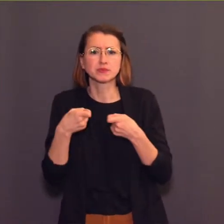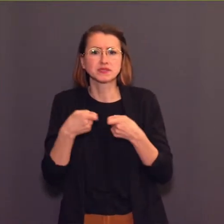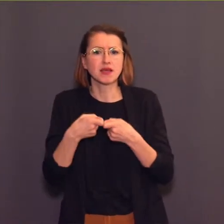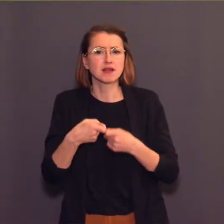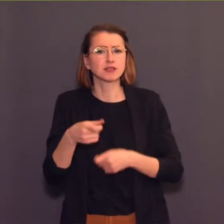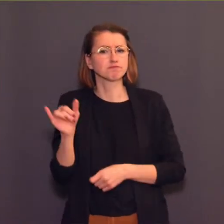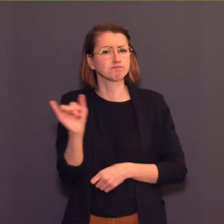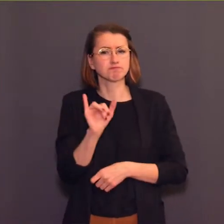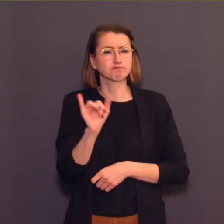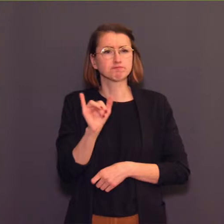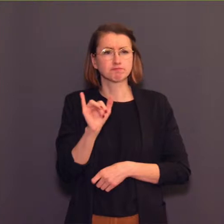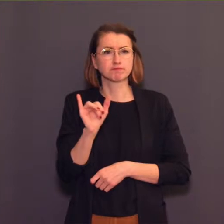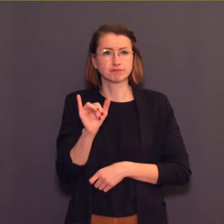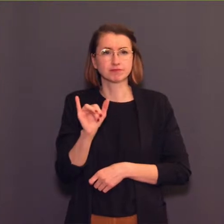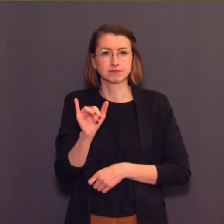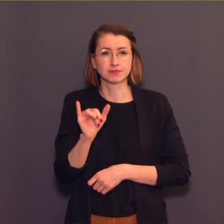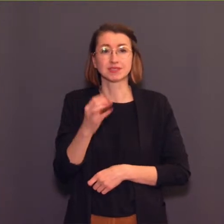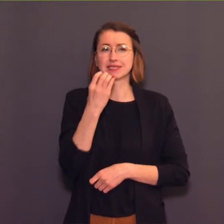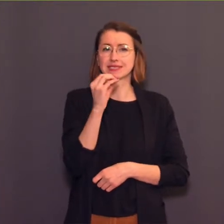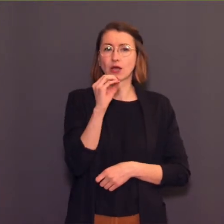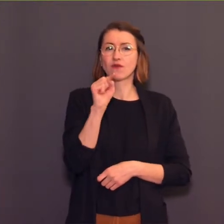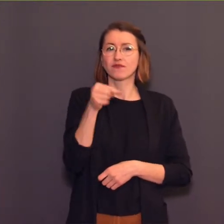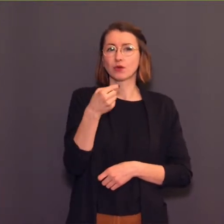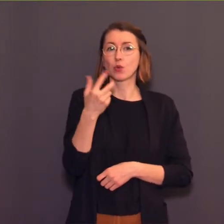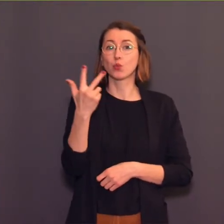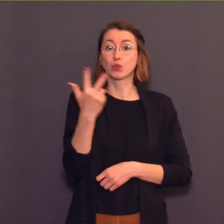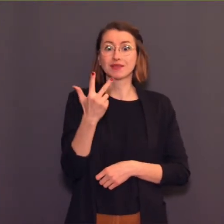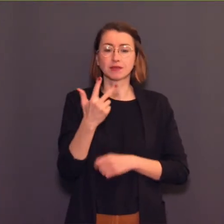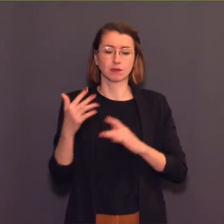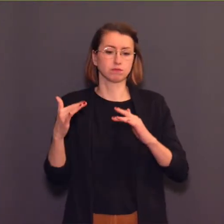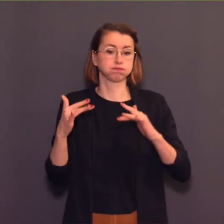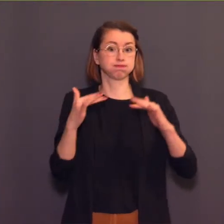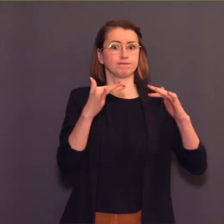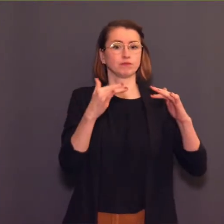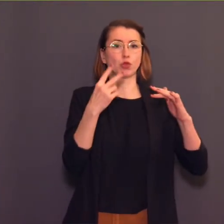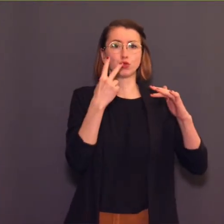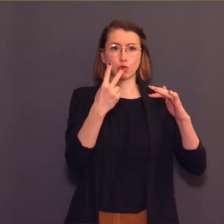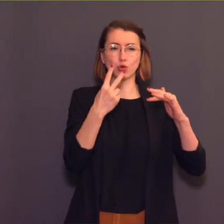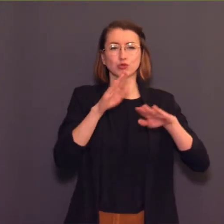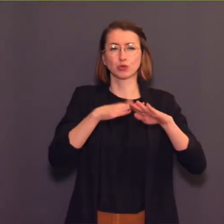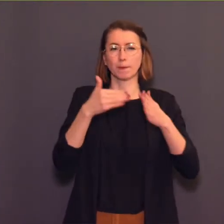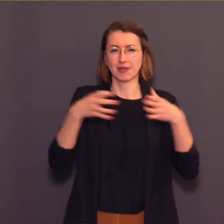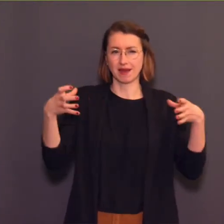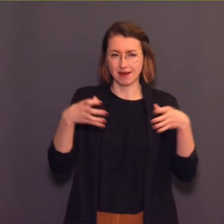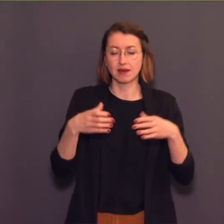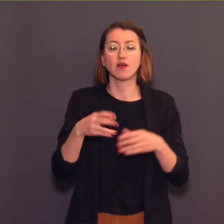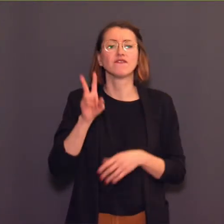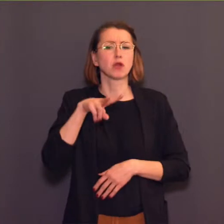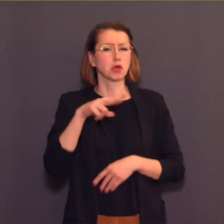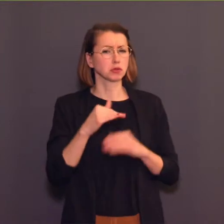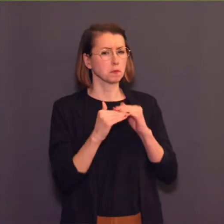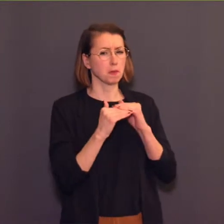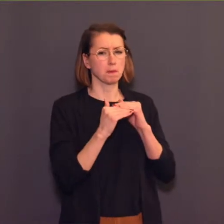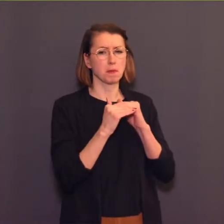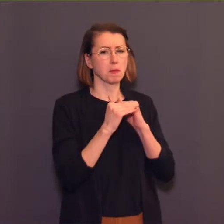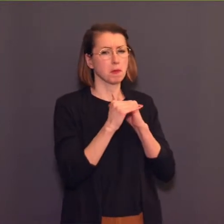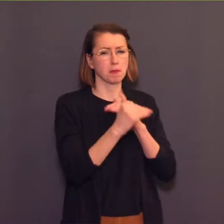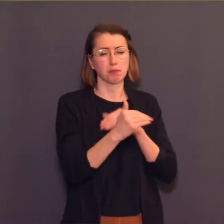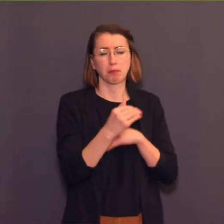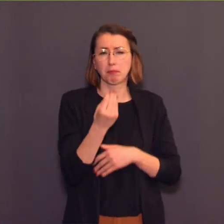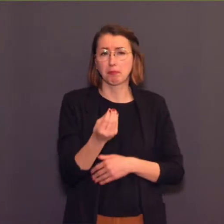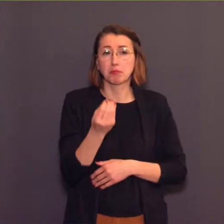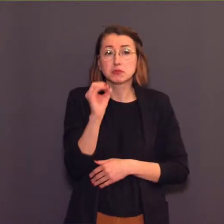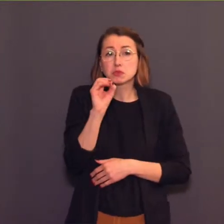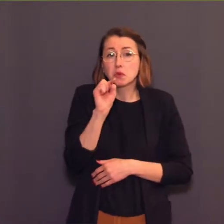nombre d'infections et est finalement peu significatif. Il y a moins de 10 foyers de plus de 10